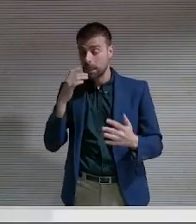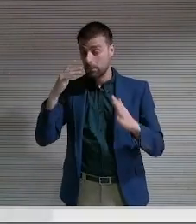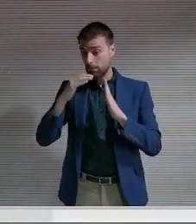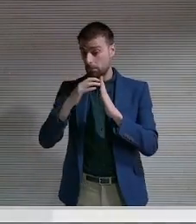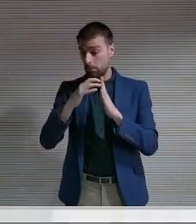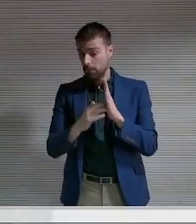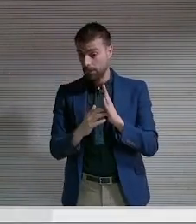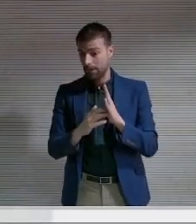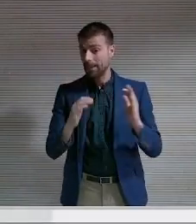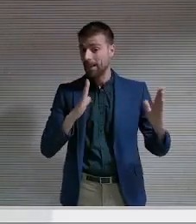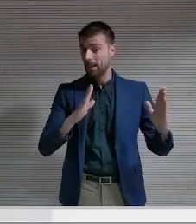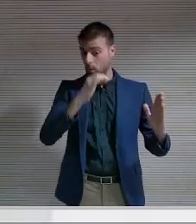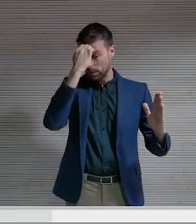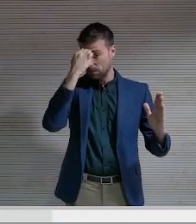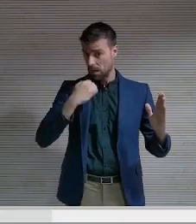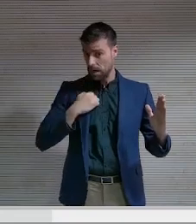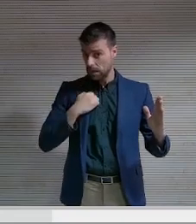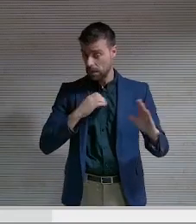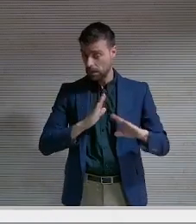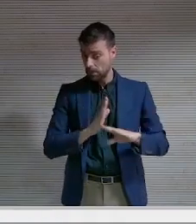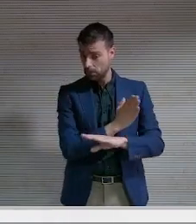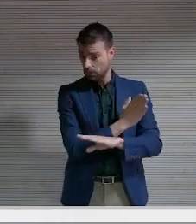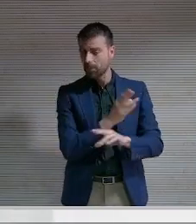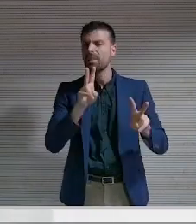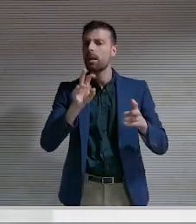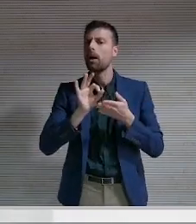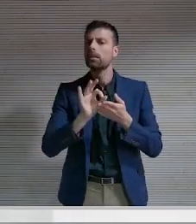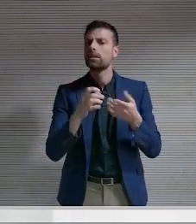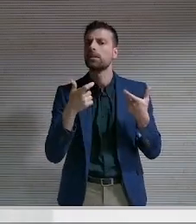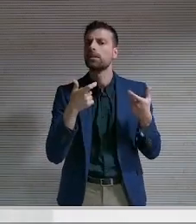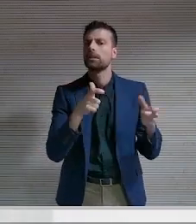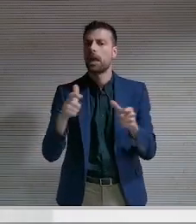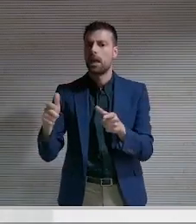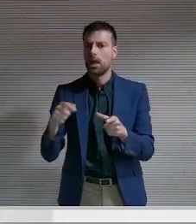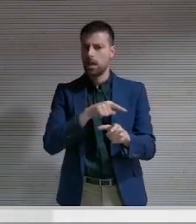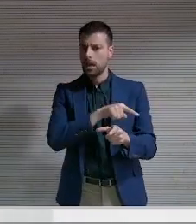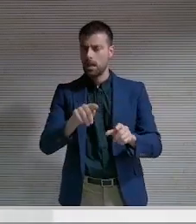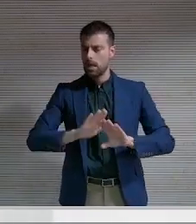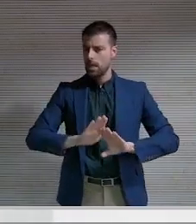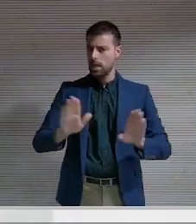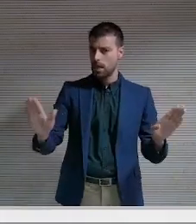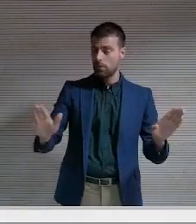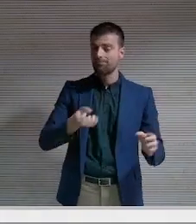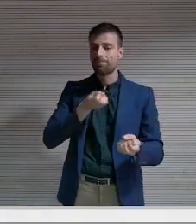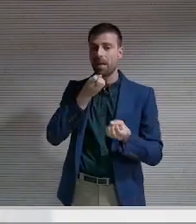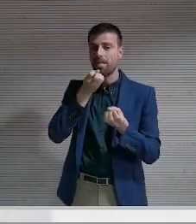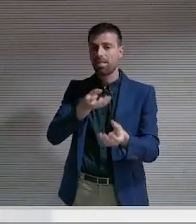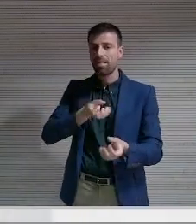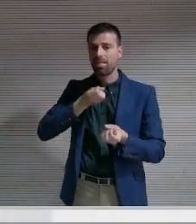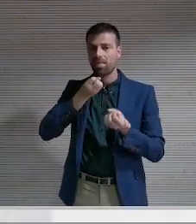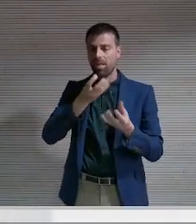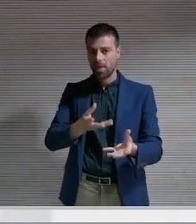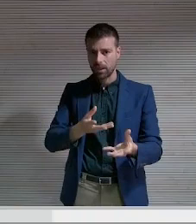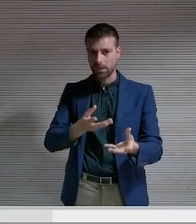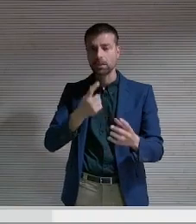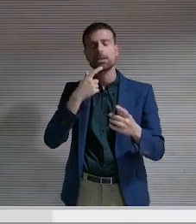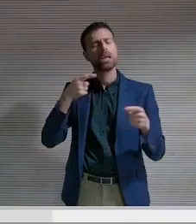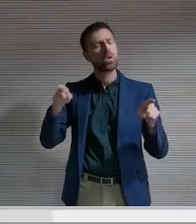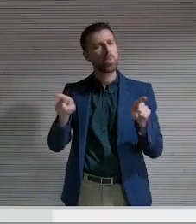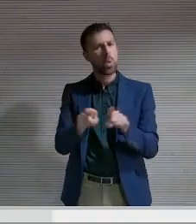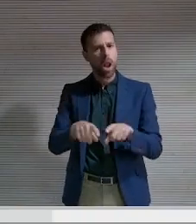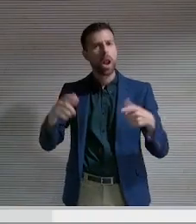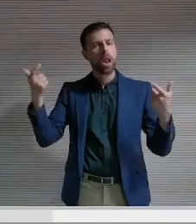Setmana Santa, sobretot pel que fa al sector serveis, òbviament, tindríem igualment unes dades de descens